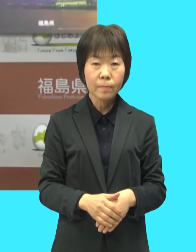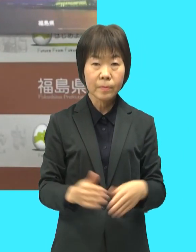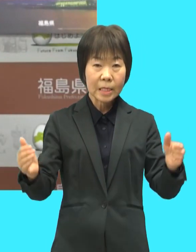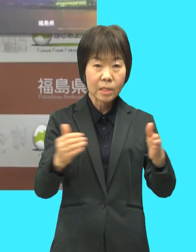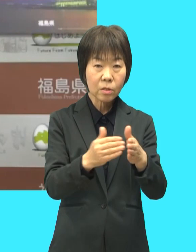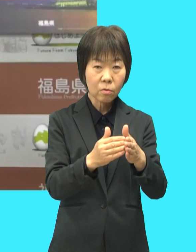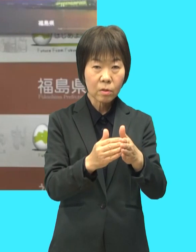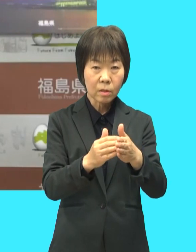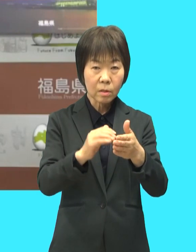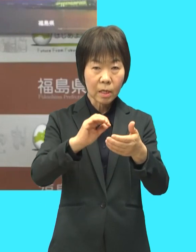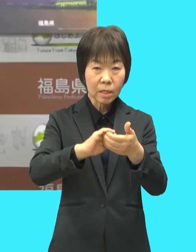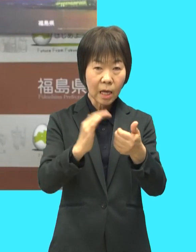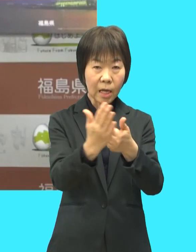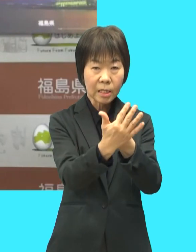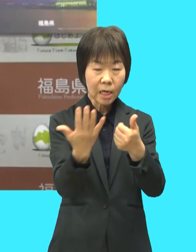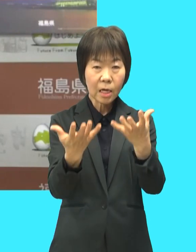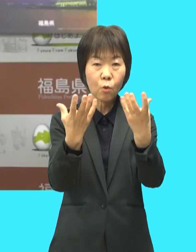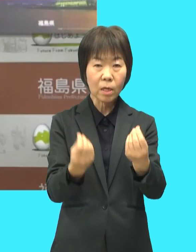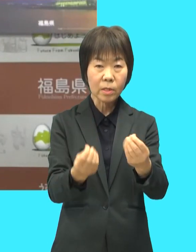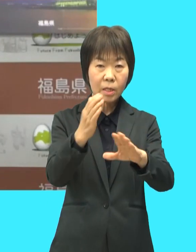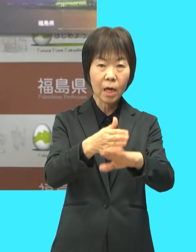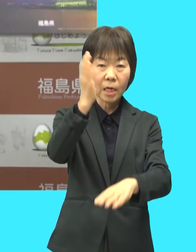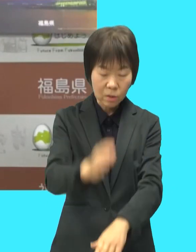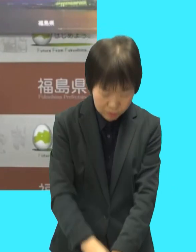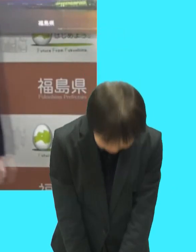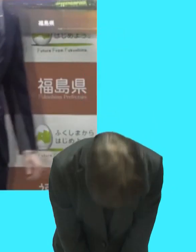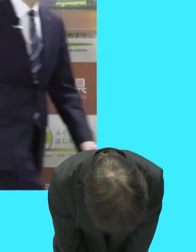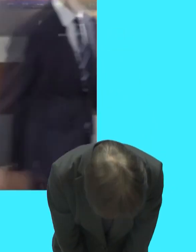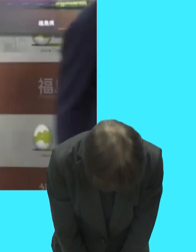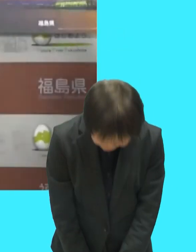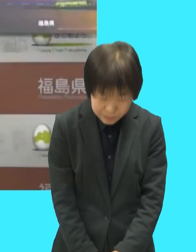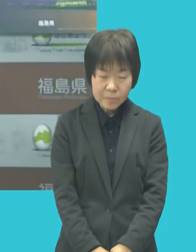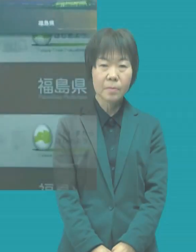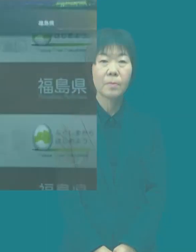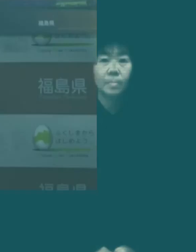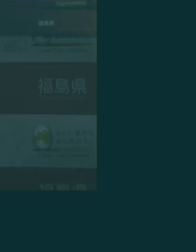ろしいでしょうか。以上で定例会見終了いたします。 ありがとうございました。ありがとうございました。